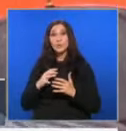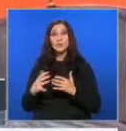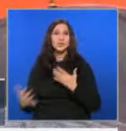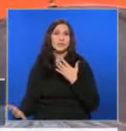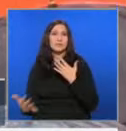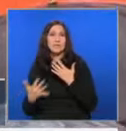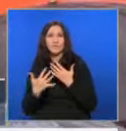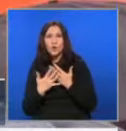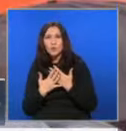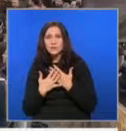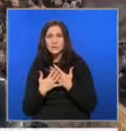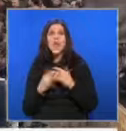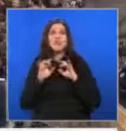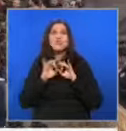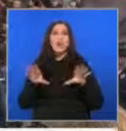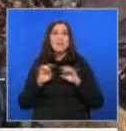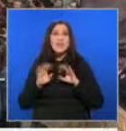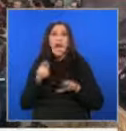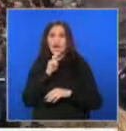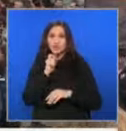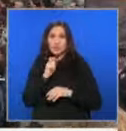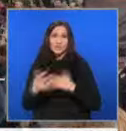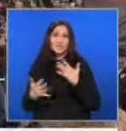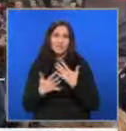затвореници и новинари во затвор.